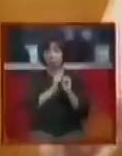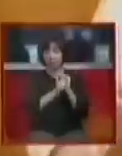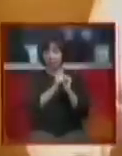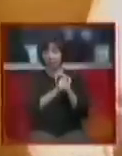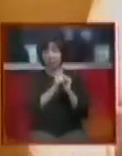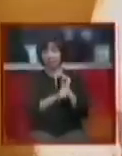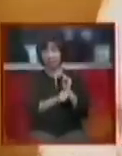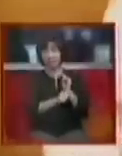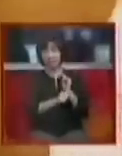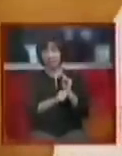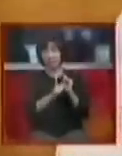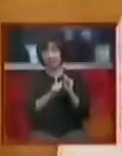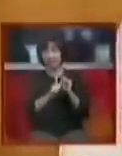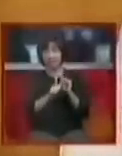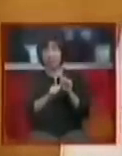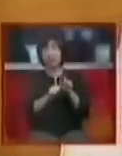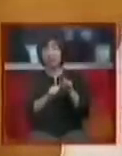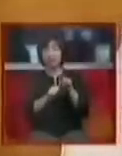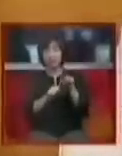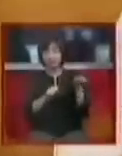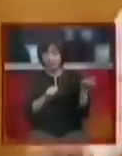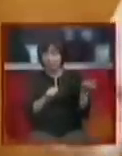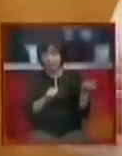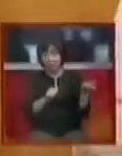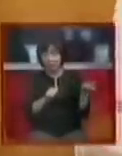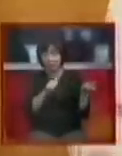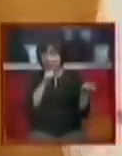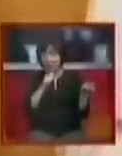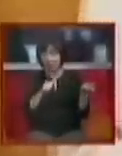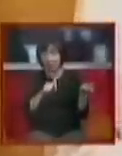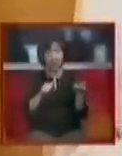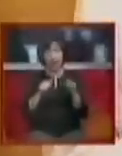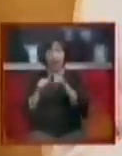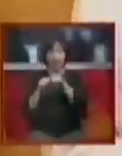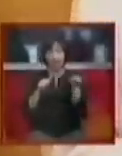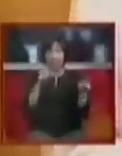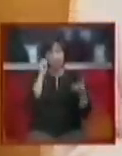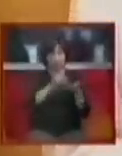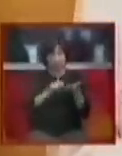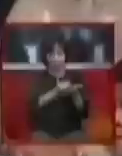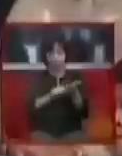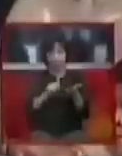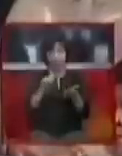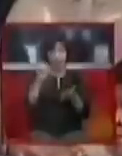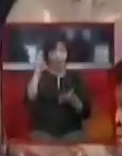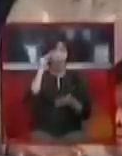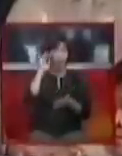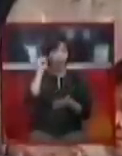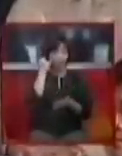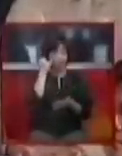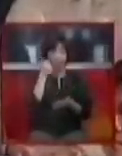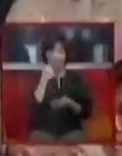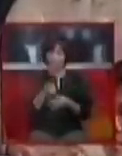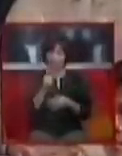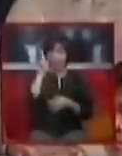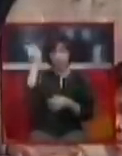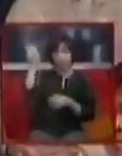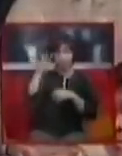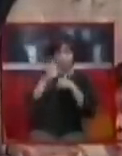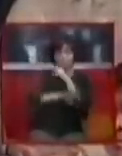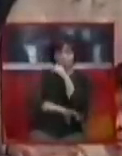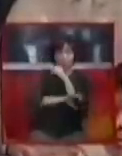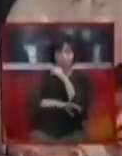nakontento rito. Hindi po nakontento rito si Secretary Mon Jimenez. Sabi niya, kung sa Malaysia may